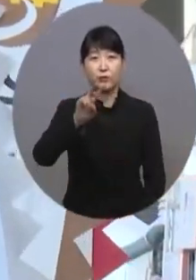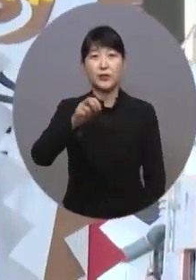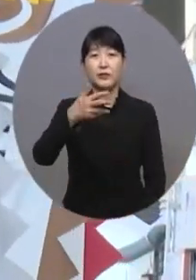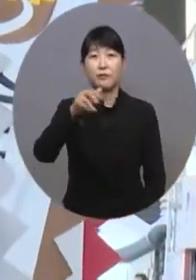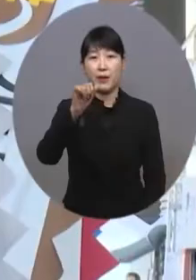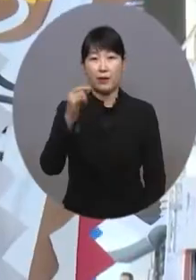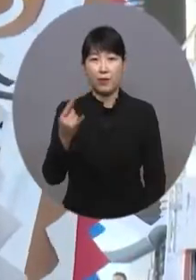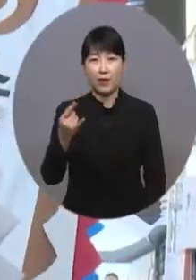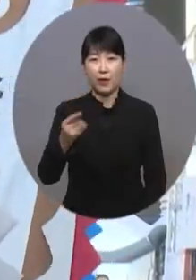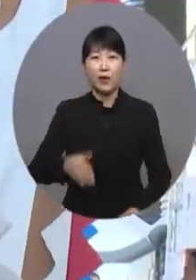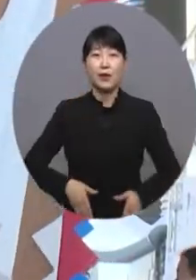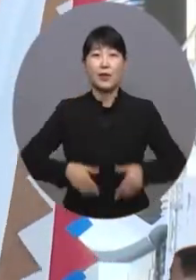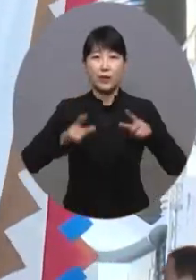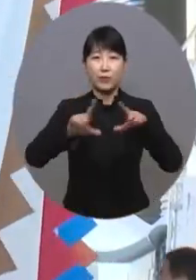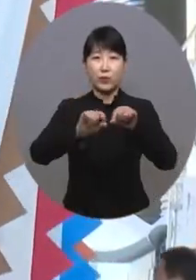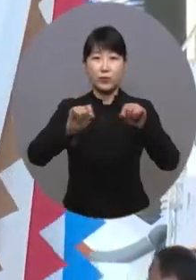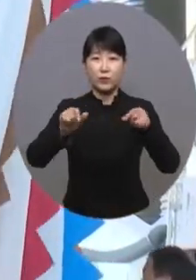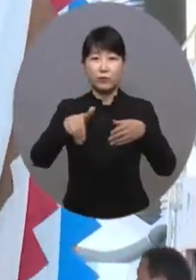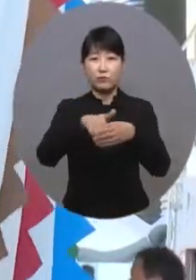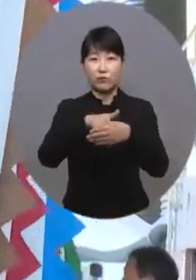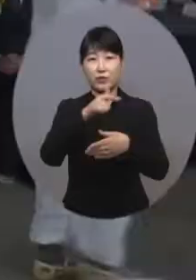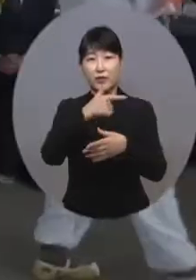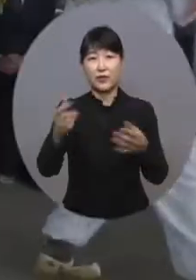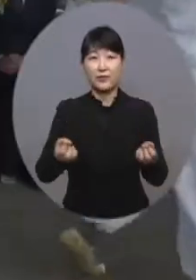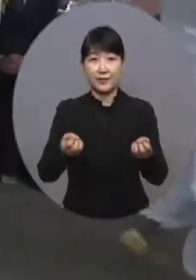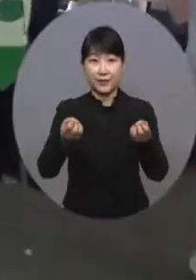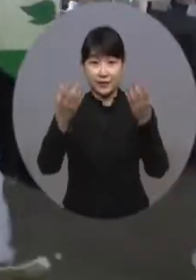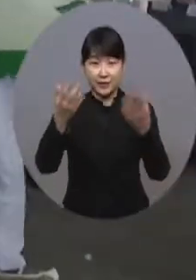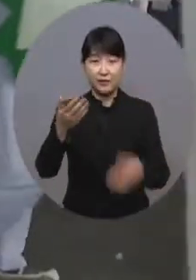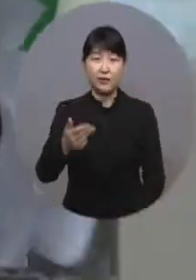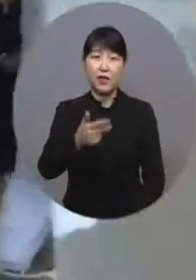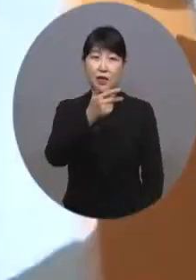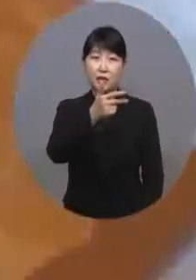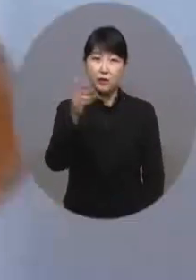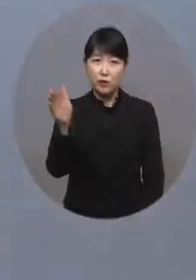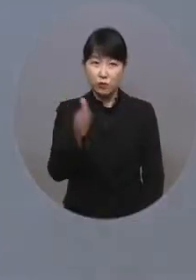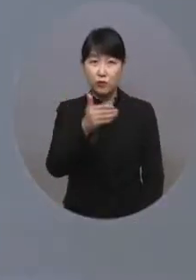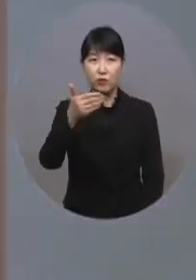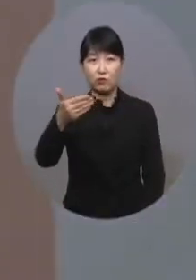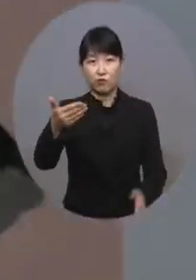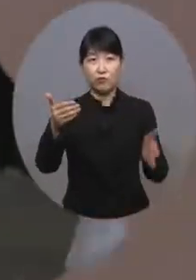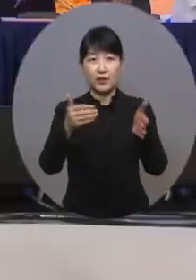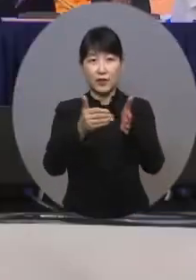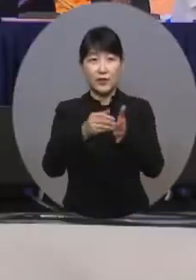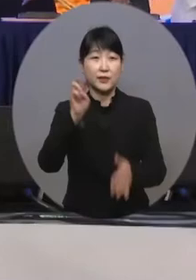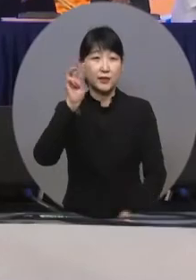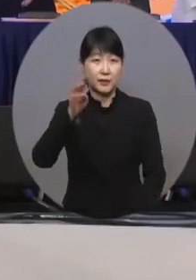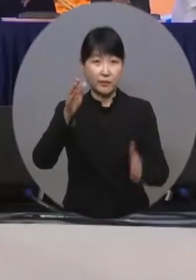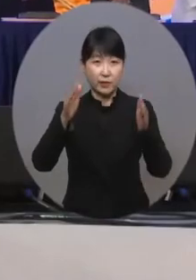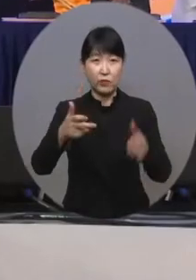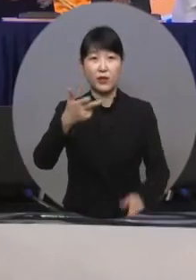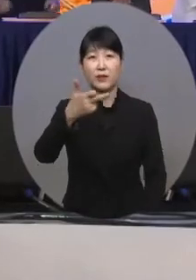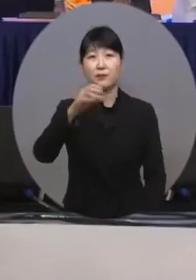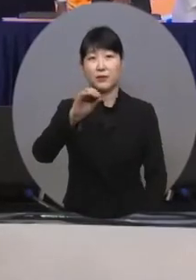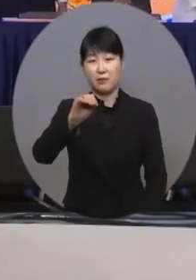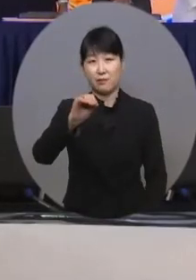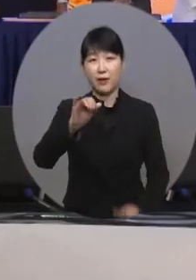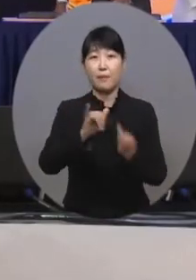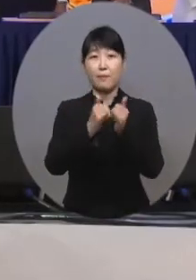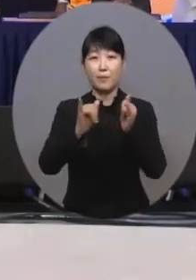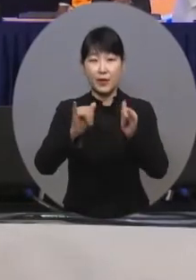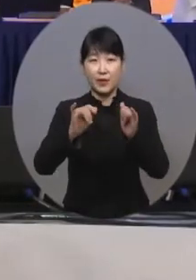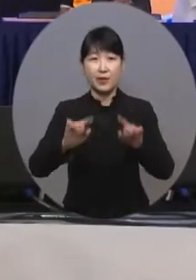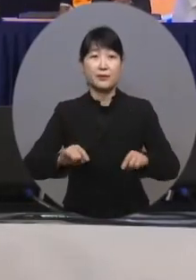제28회 남도 음식 문화 큰 잔치가 지난 7일부터 9일까지 3일간 17만여 명의 국내외